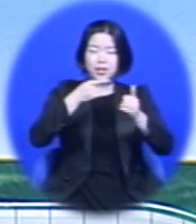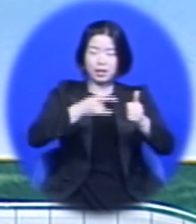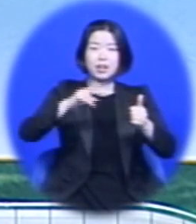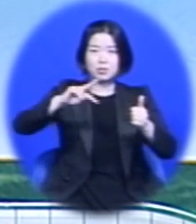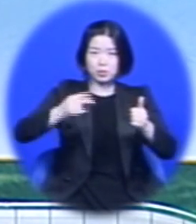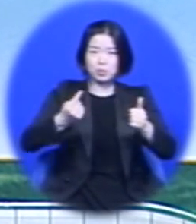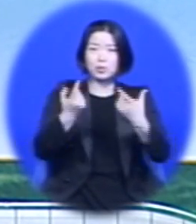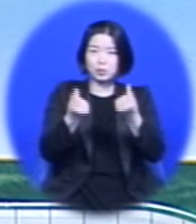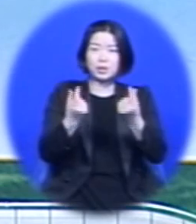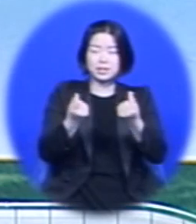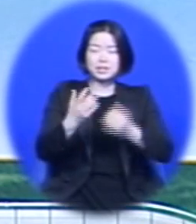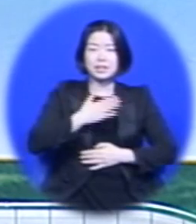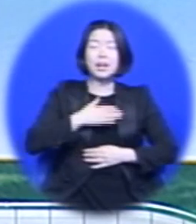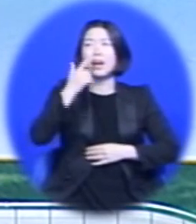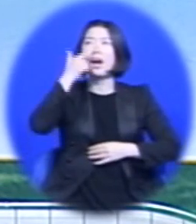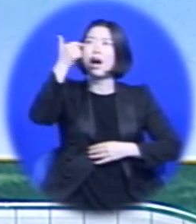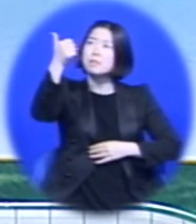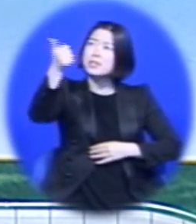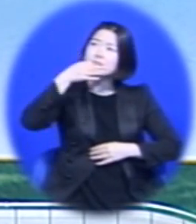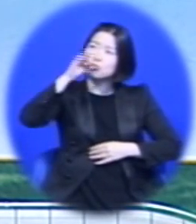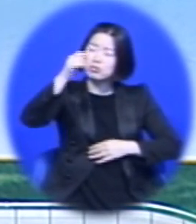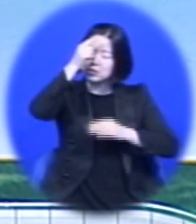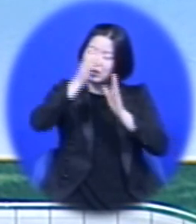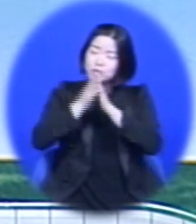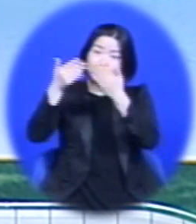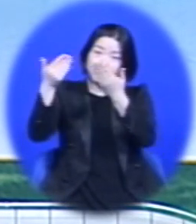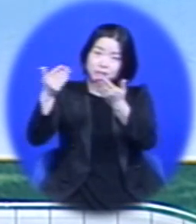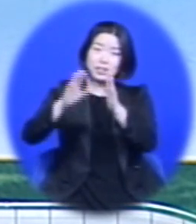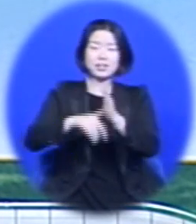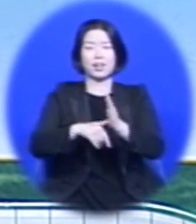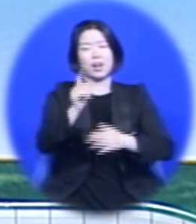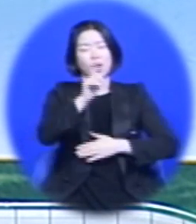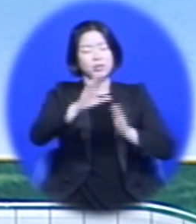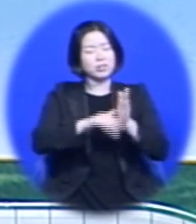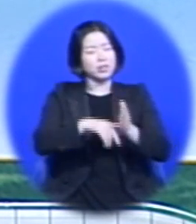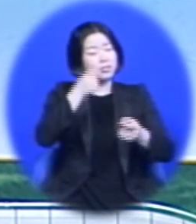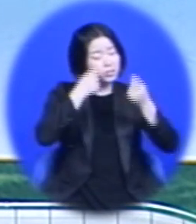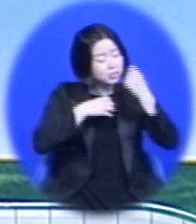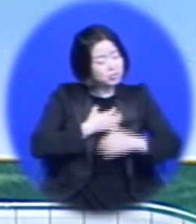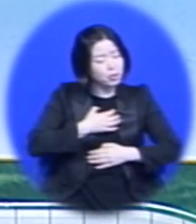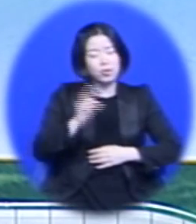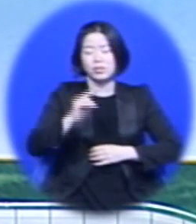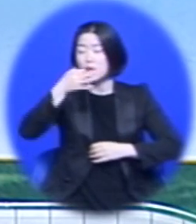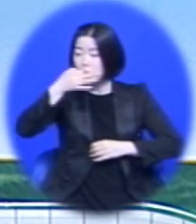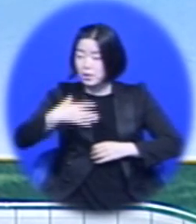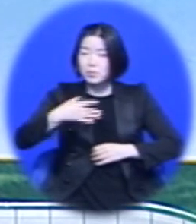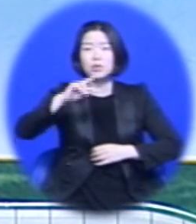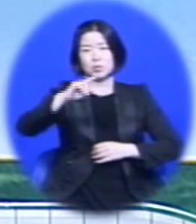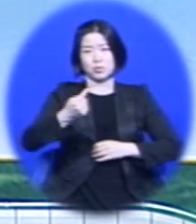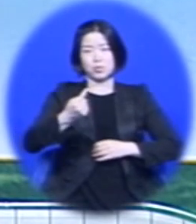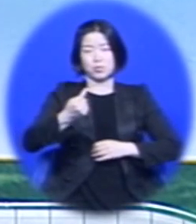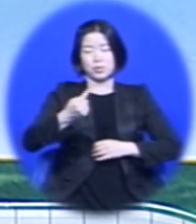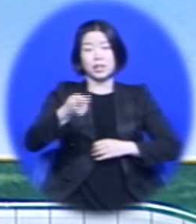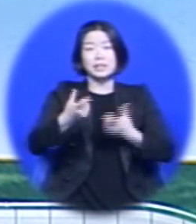하나님께서도 내가 아버지라고 이렇게 부르며 기도할 때, 어떤 때는 너무 슬퍼서도, 어떤 때는 너무 힘들어서도